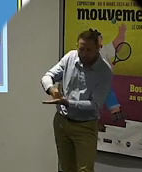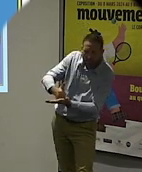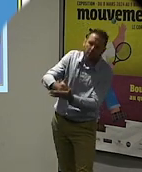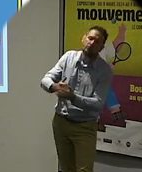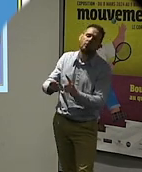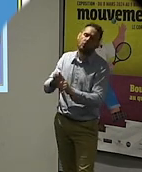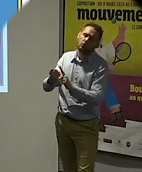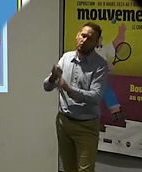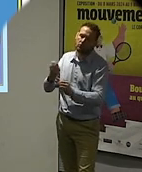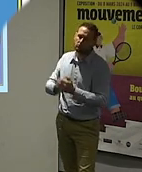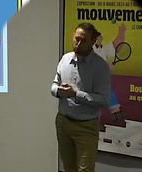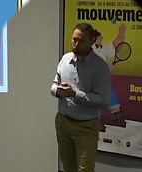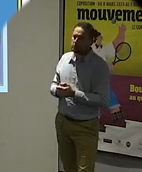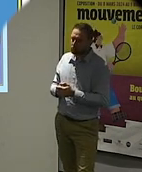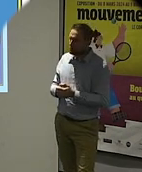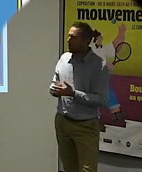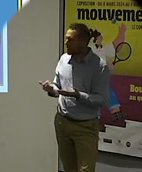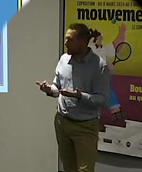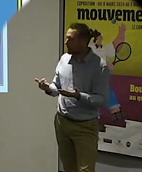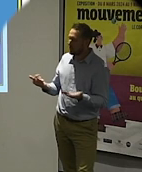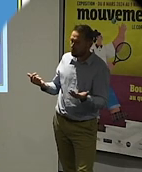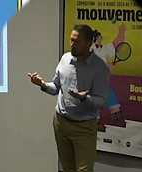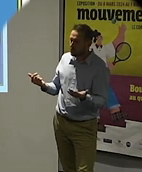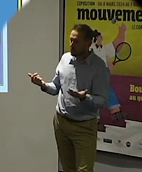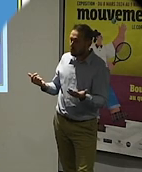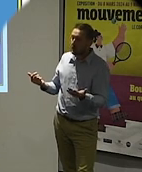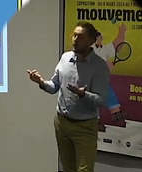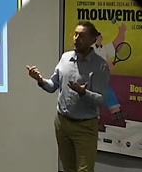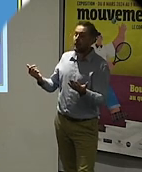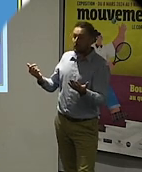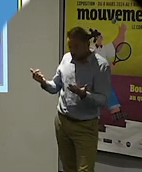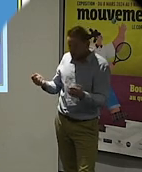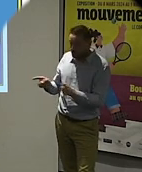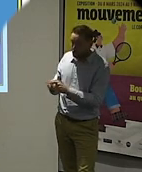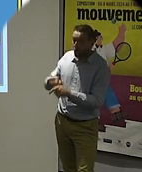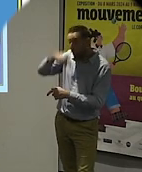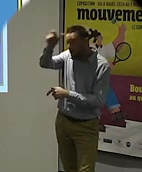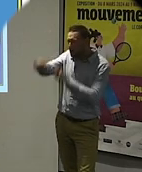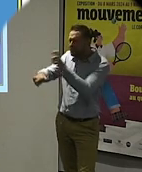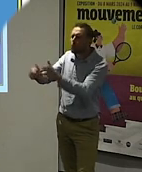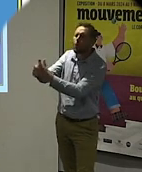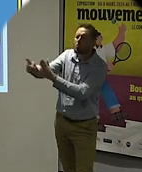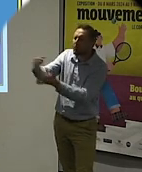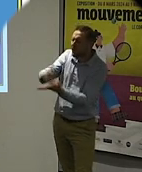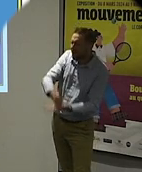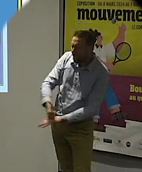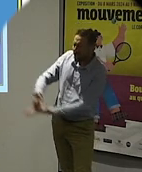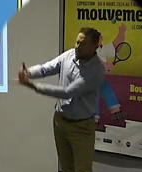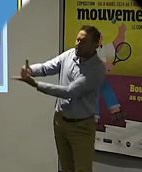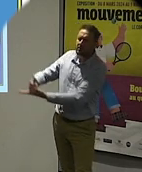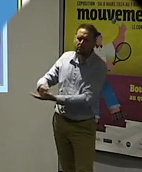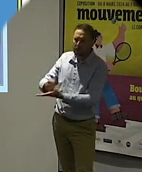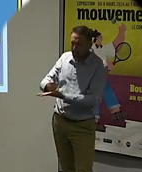Et donc aujourd'hui, en fait, il a le soutien aussi de d'autres aidants, personnes qui aident leurs